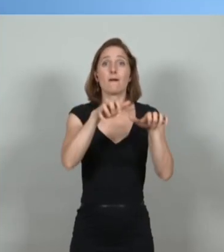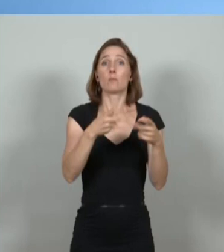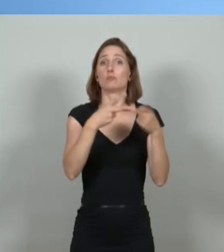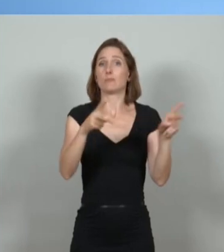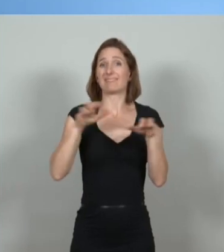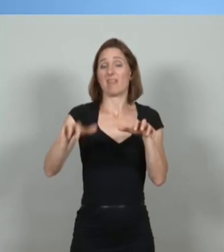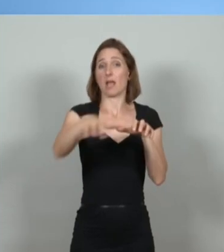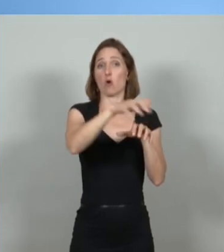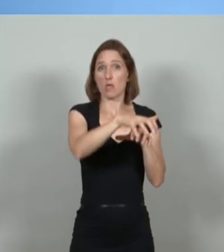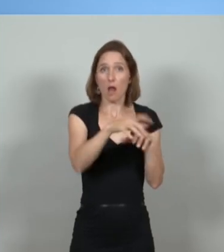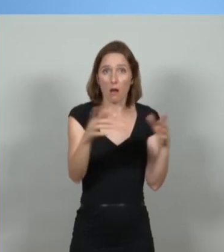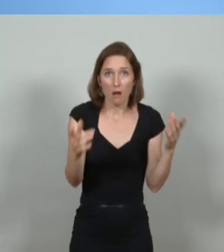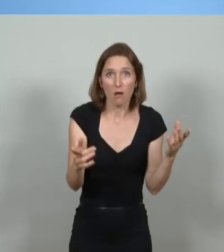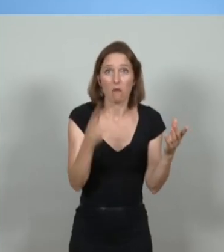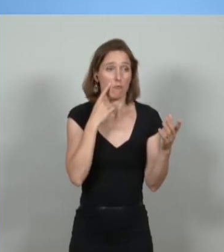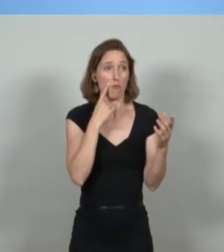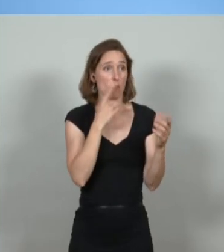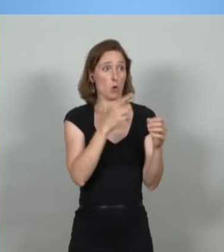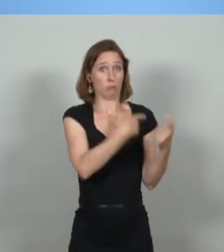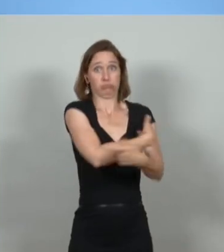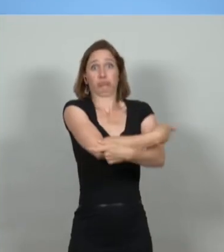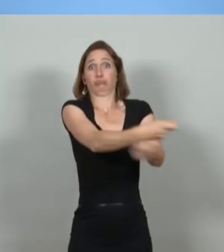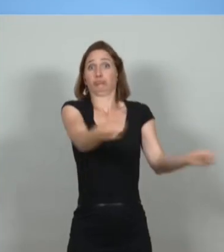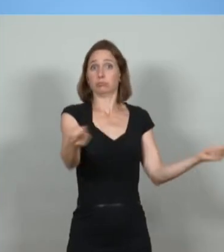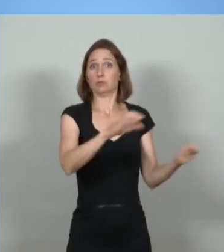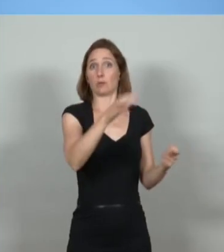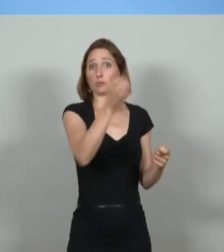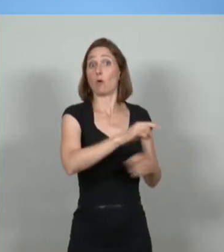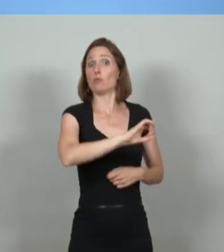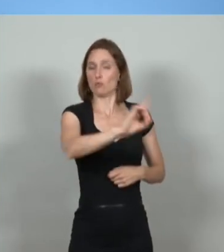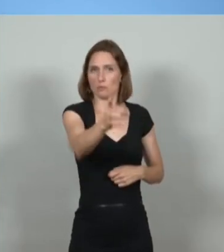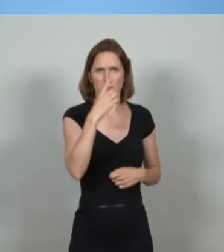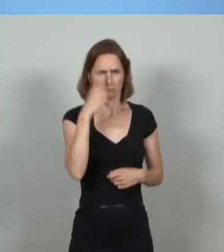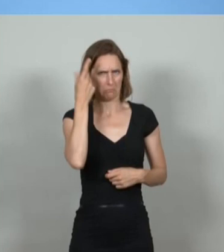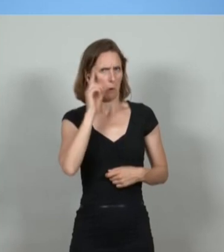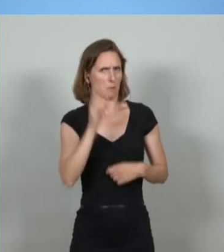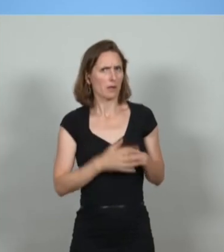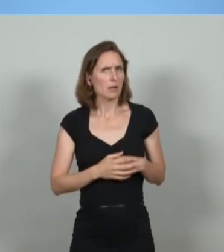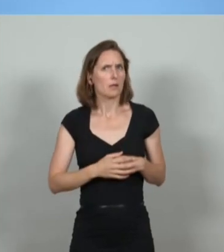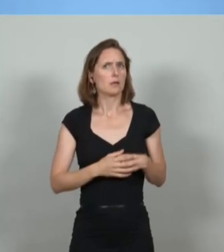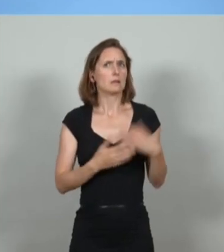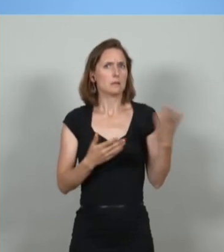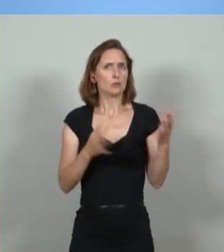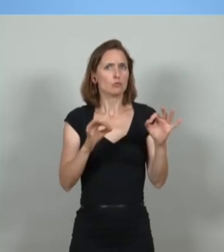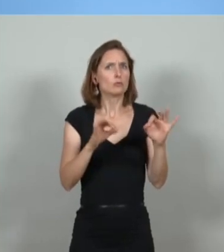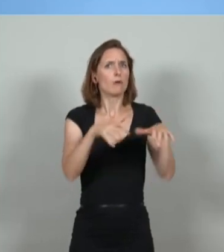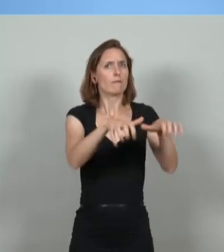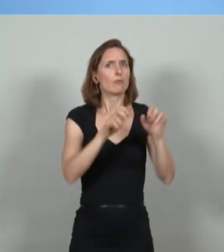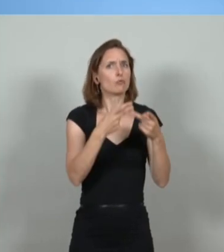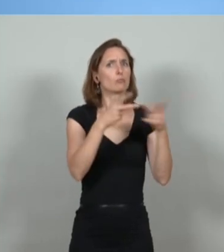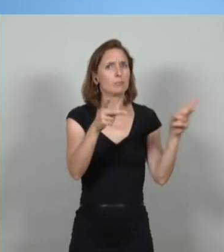rémunérations les plus basses inférieures à 3250 euros brut et c'est la fonction publique territoriale qui compte le plus